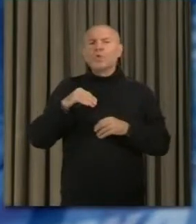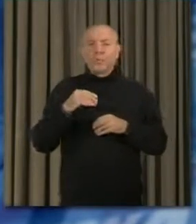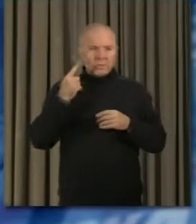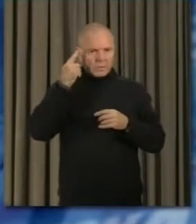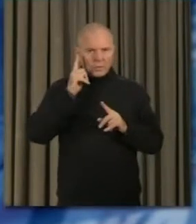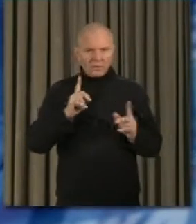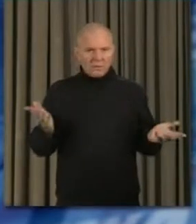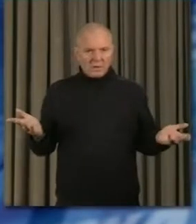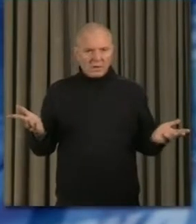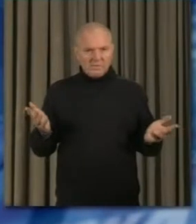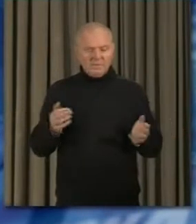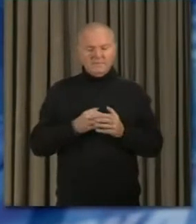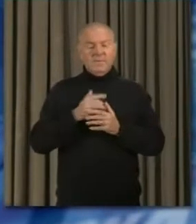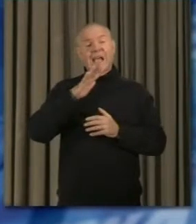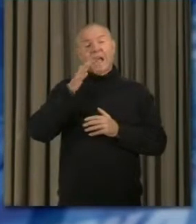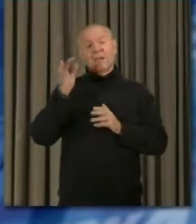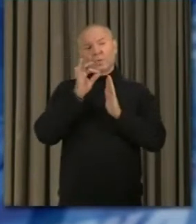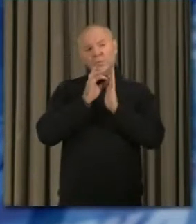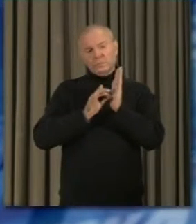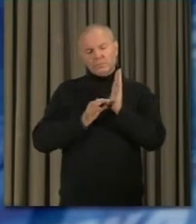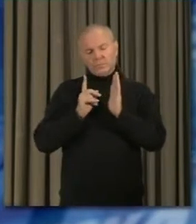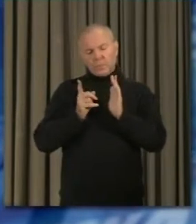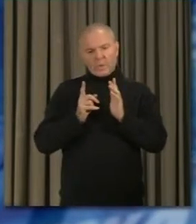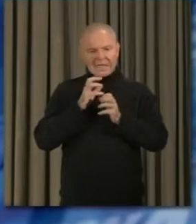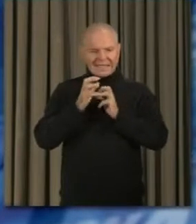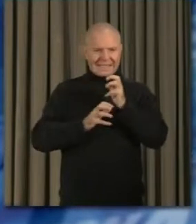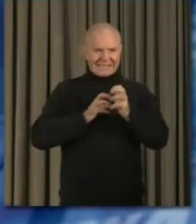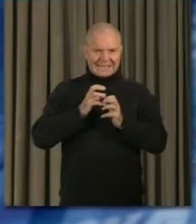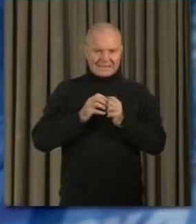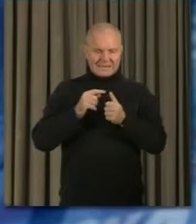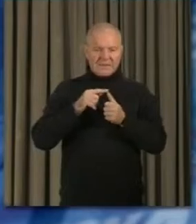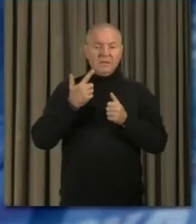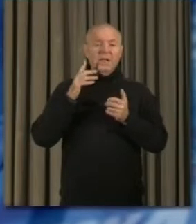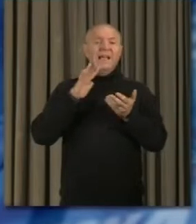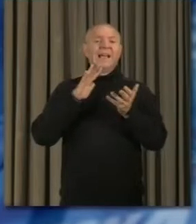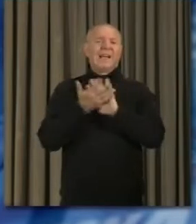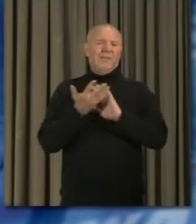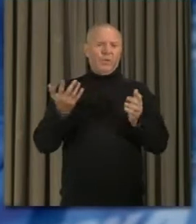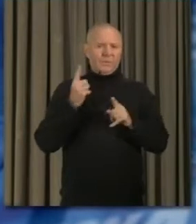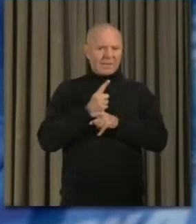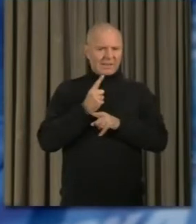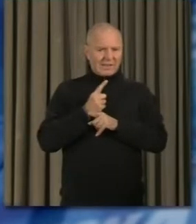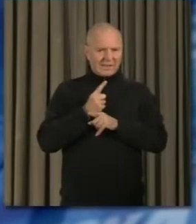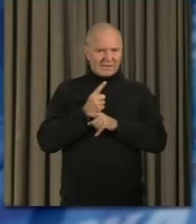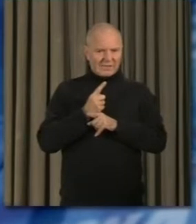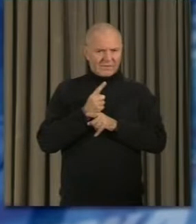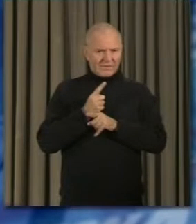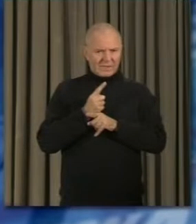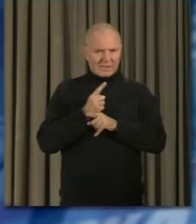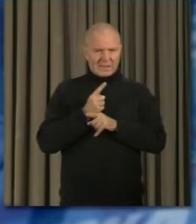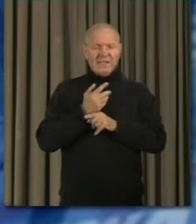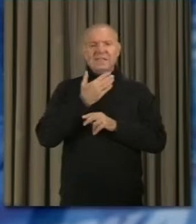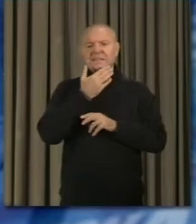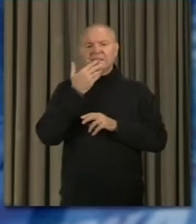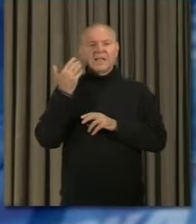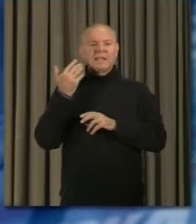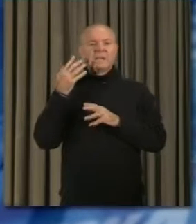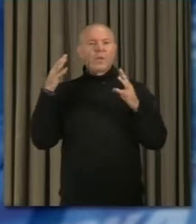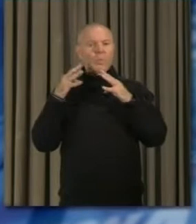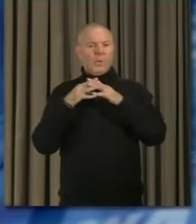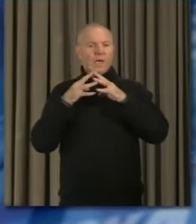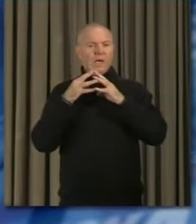campeggio. Gli altri punti critici riguardano la macchina amministrativa. Serve una riforma che va fatta, prosegue il capogruppo, senza dichiarazioni di guerra